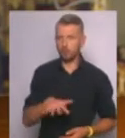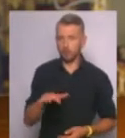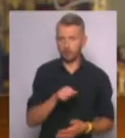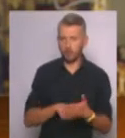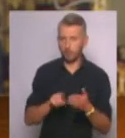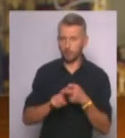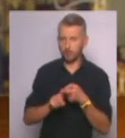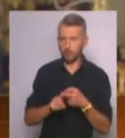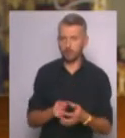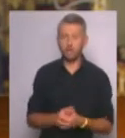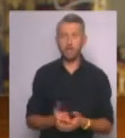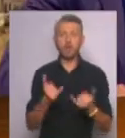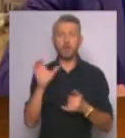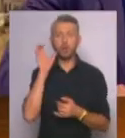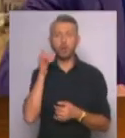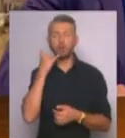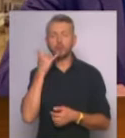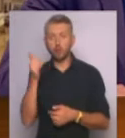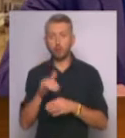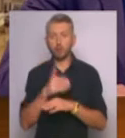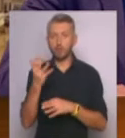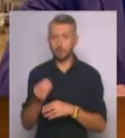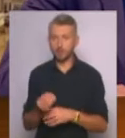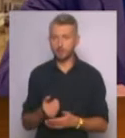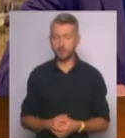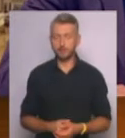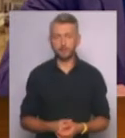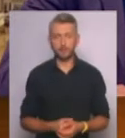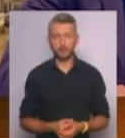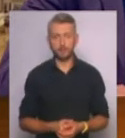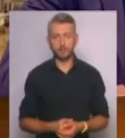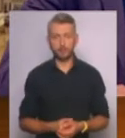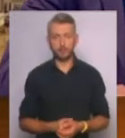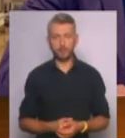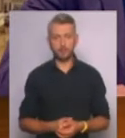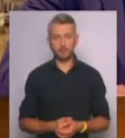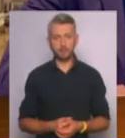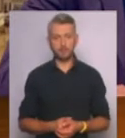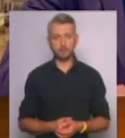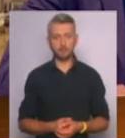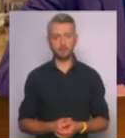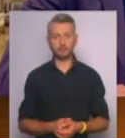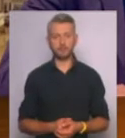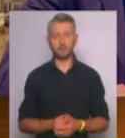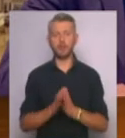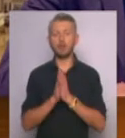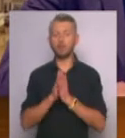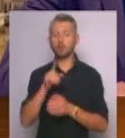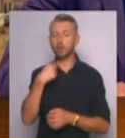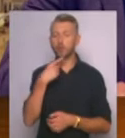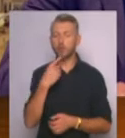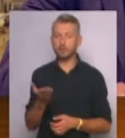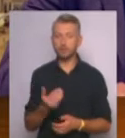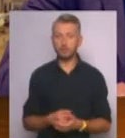від цього залежить. Зараз слухаємо дзвінок. Добрий день, ви в ефірі. Прошу, будь ласка, говоріть. Ви в